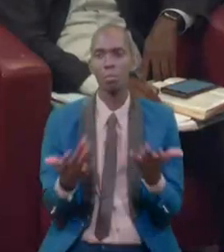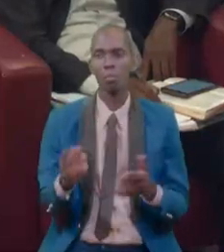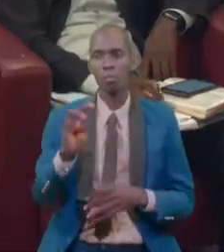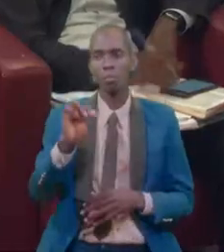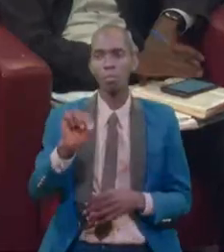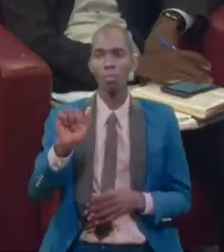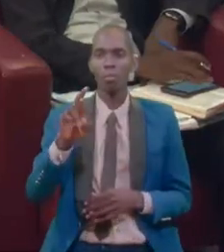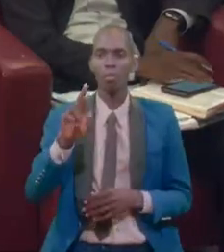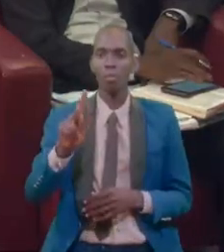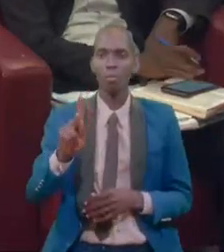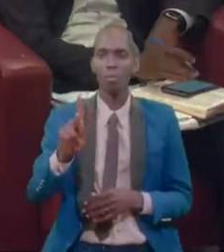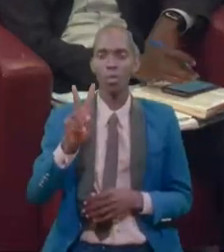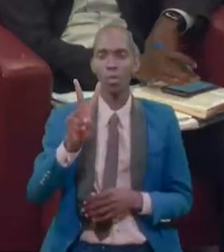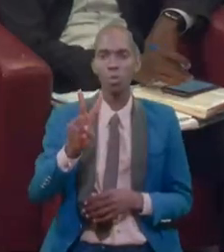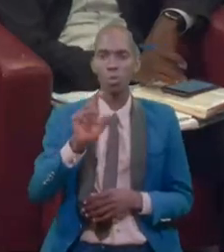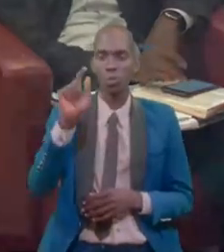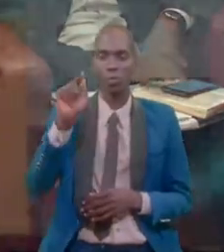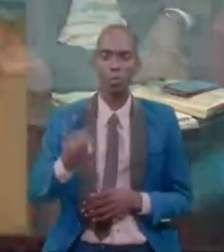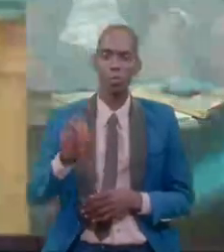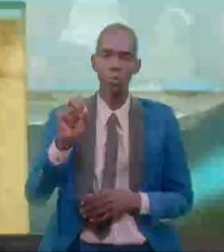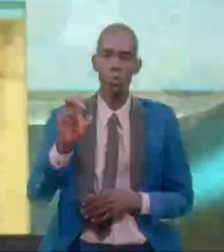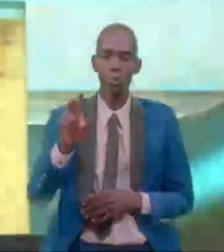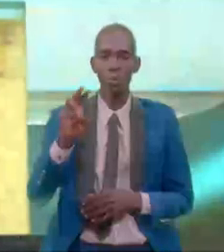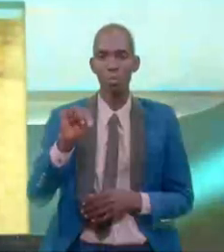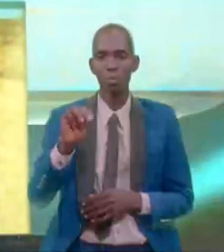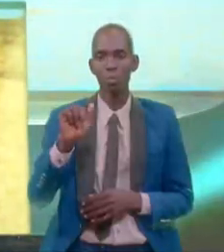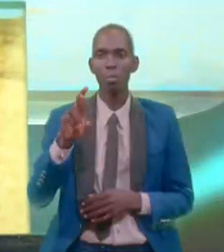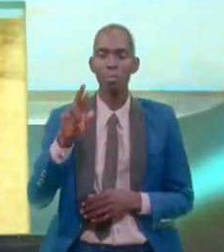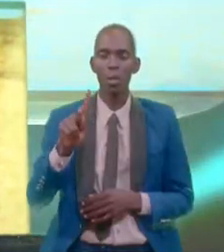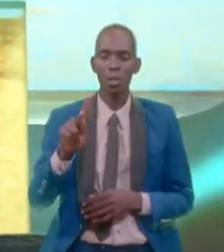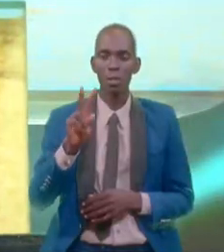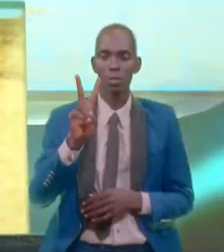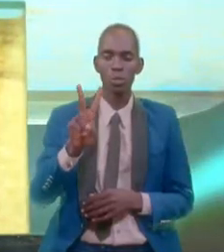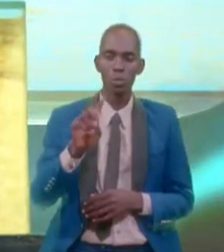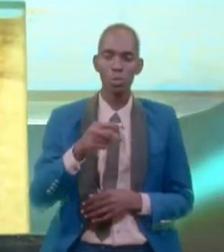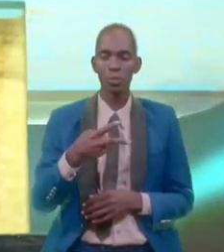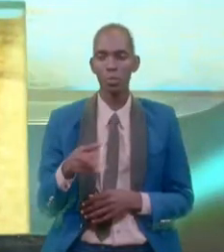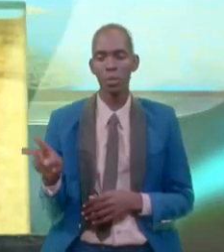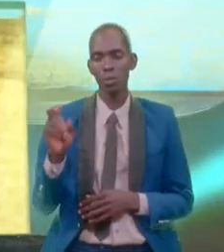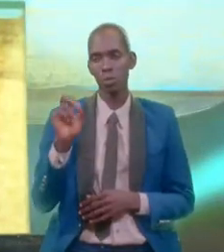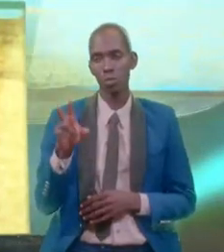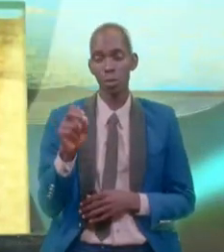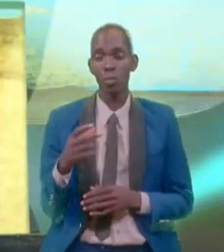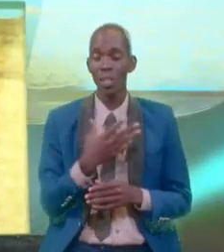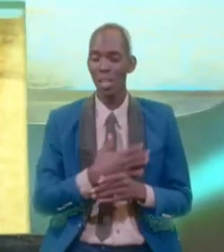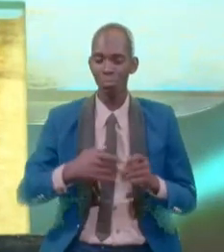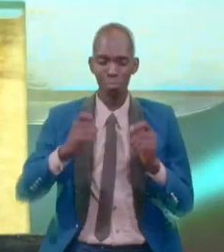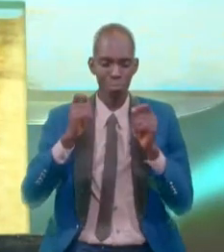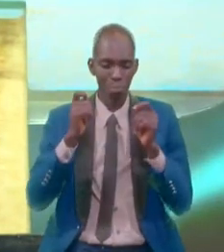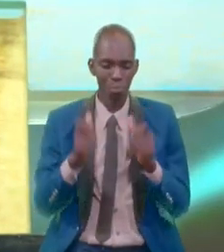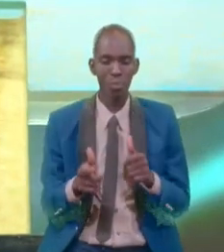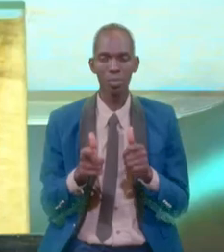au chapitre 2, Marc 2, verset 12. Et